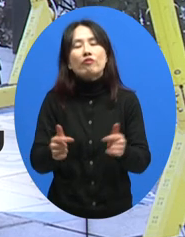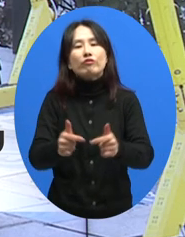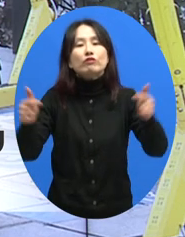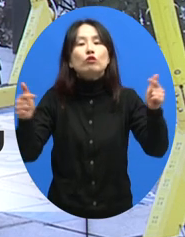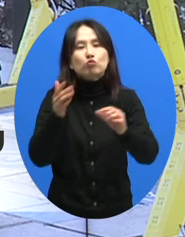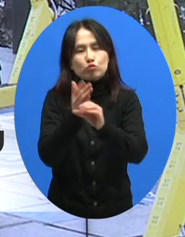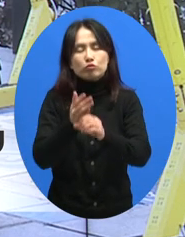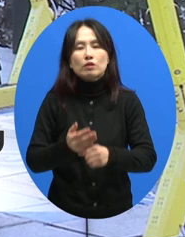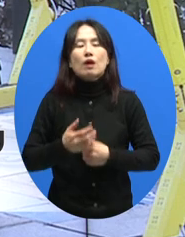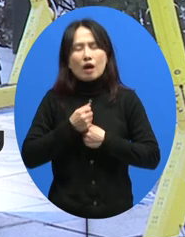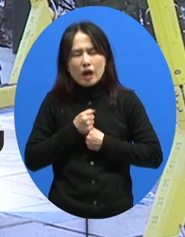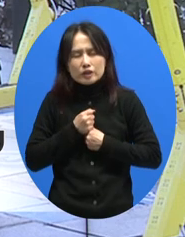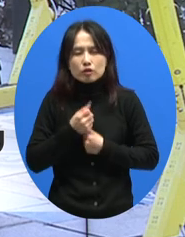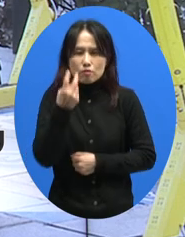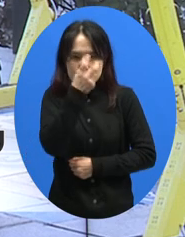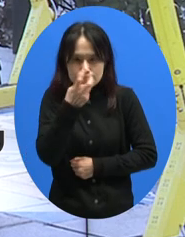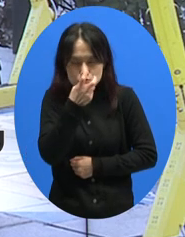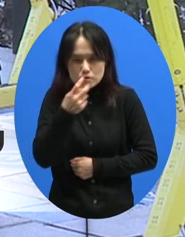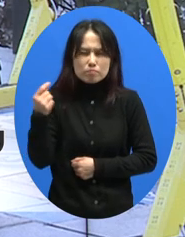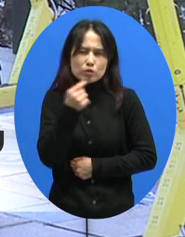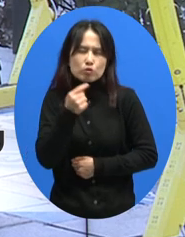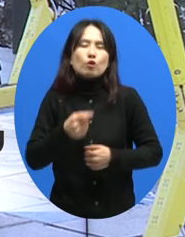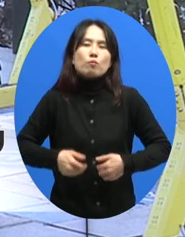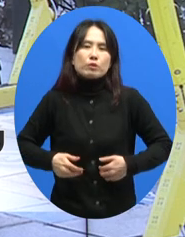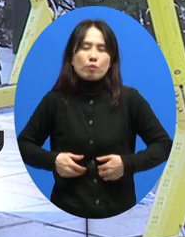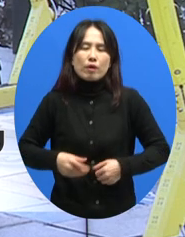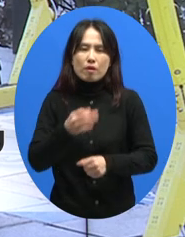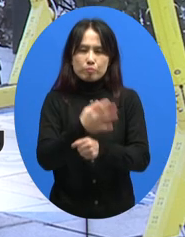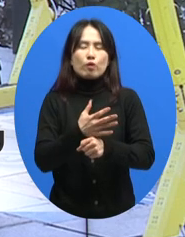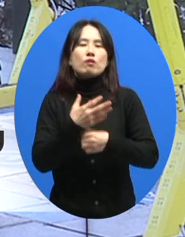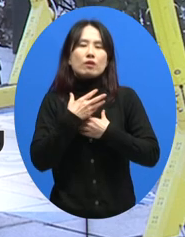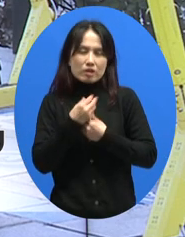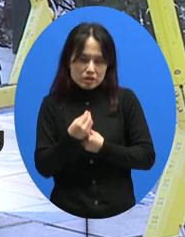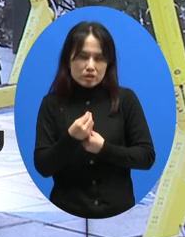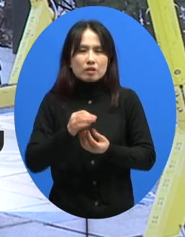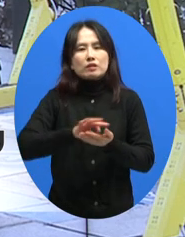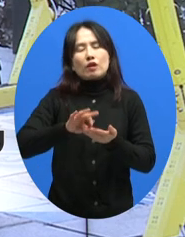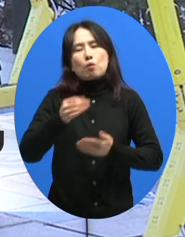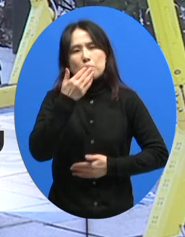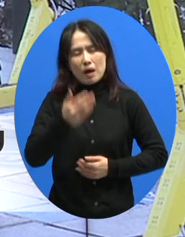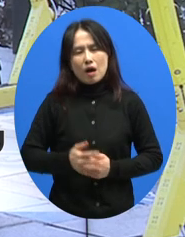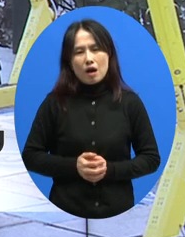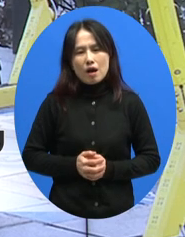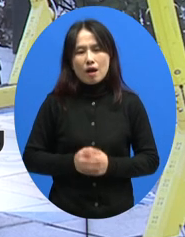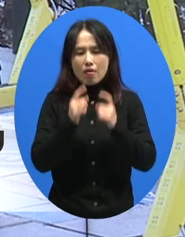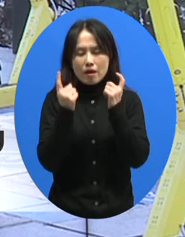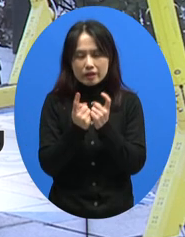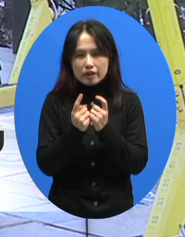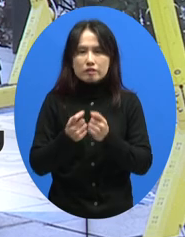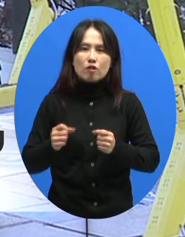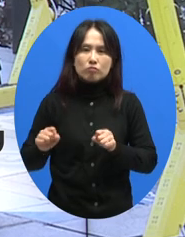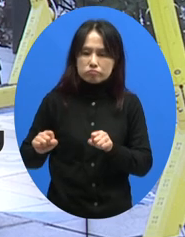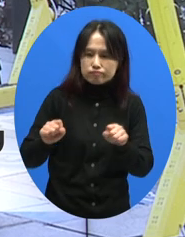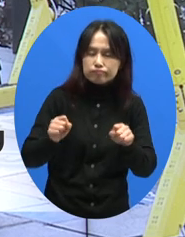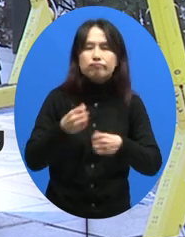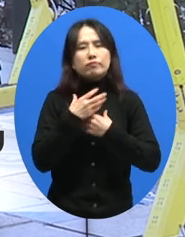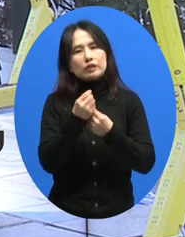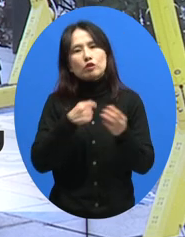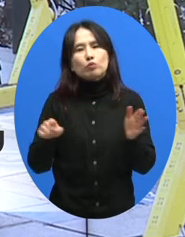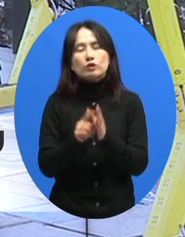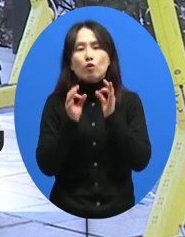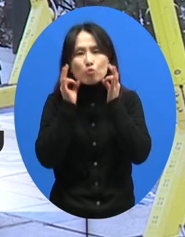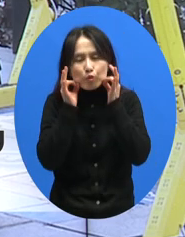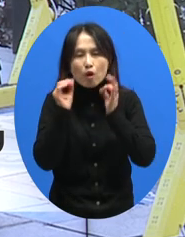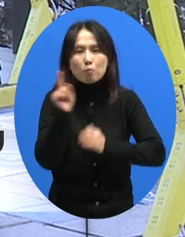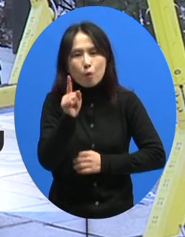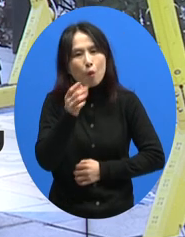있는데요. 관리가 철저해야 안전하고 더 편리하게 이용할 수 있을 겁니다. 경기도에선 개인형 이동장치 안전을 위해 어떤 노력